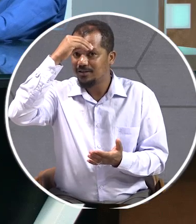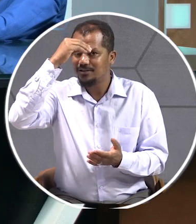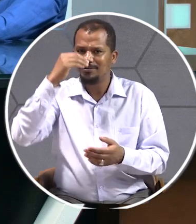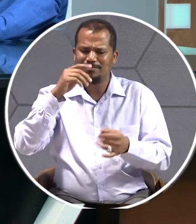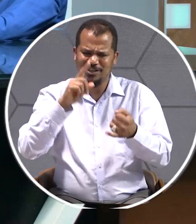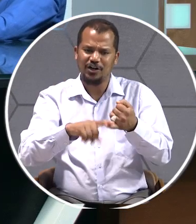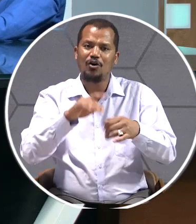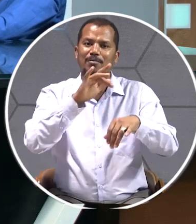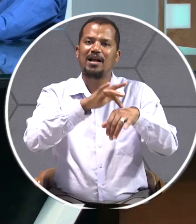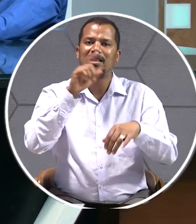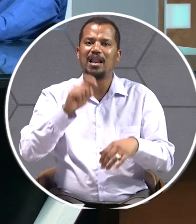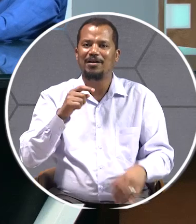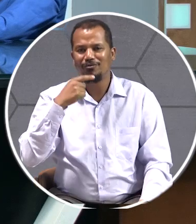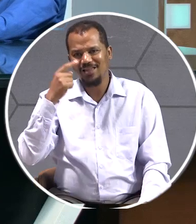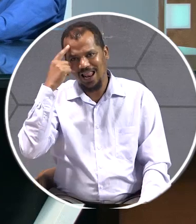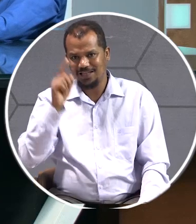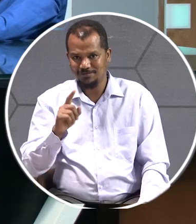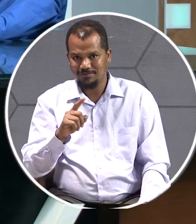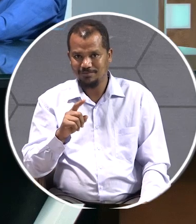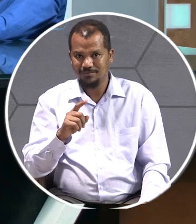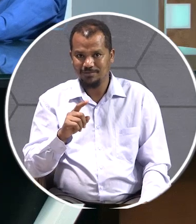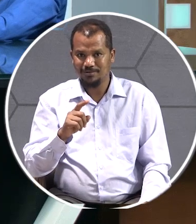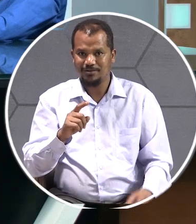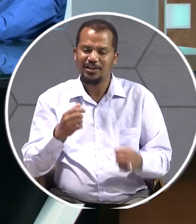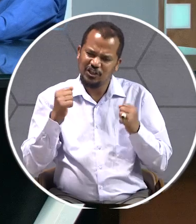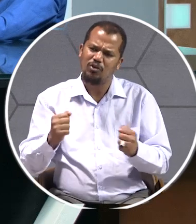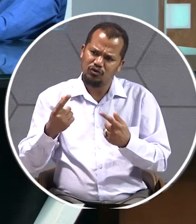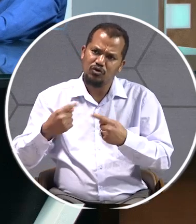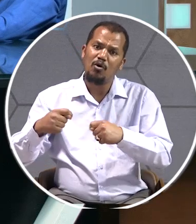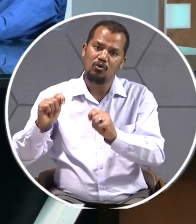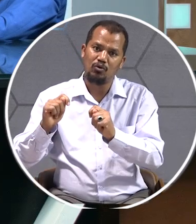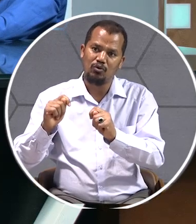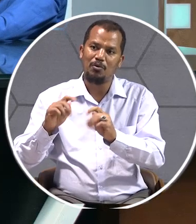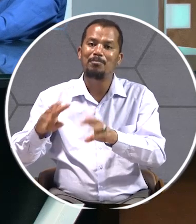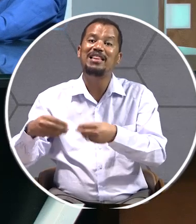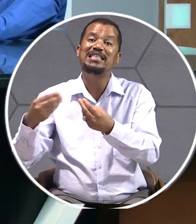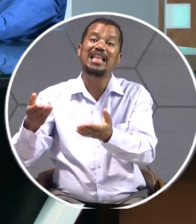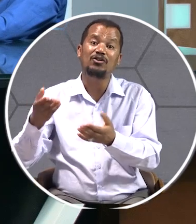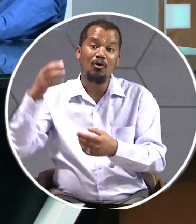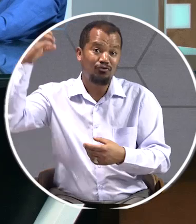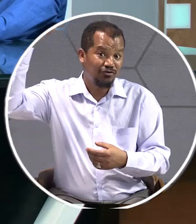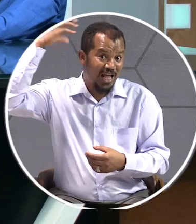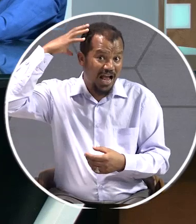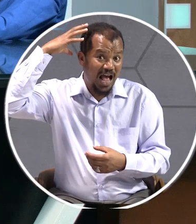ጥግ መንካት አለባቸው ብዬ አላስብም። የቻሉትን ይሞክራሉ። በየተሰጣቸው ጸጋ